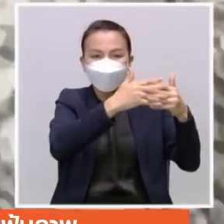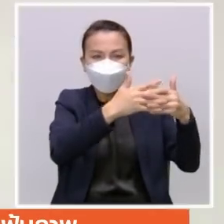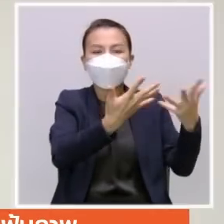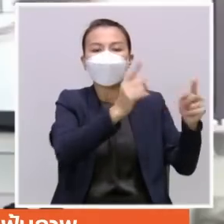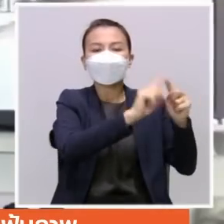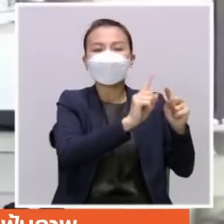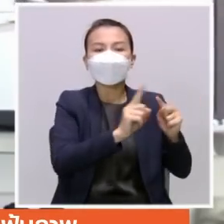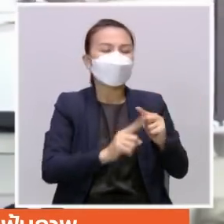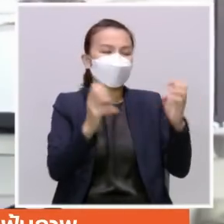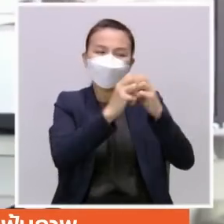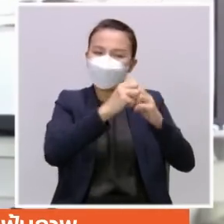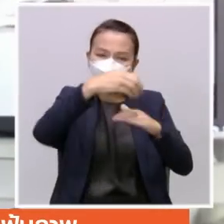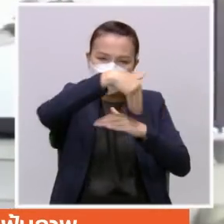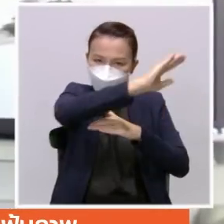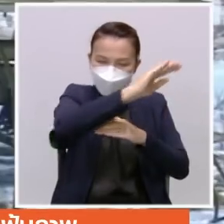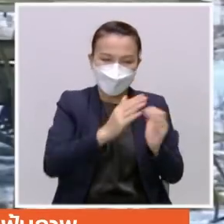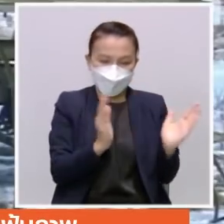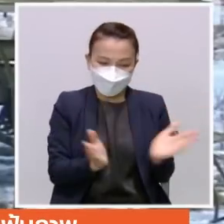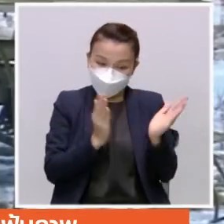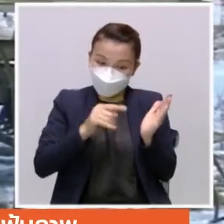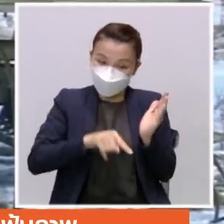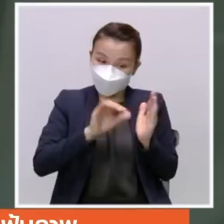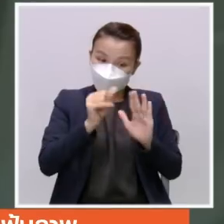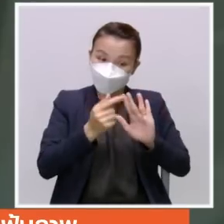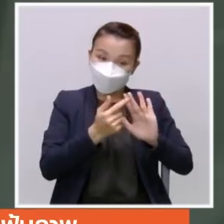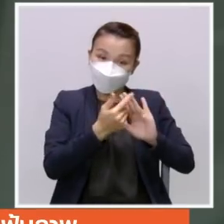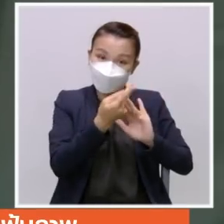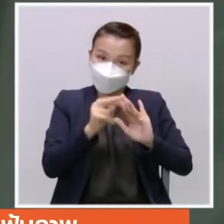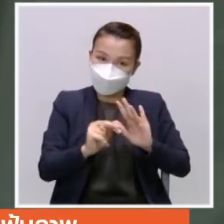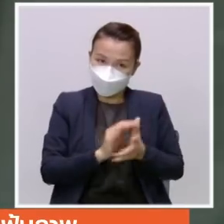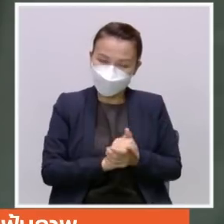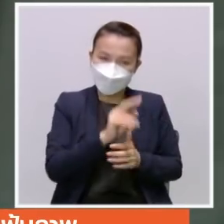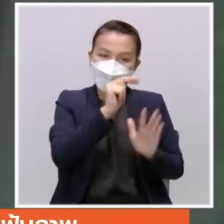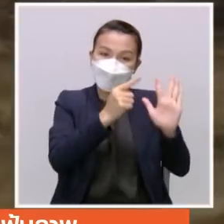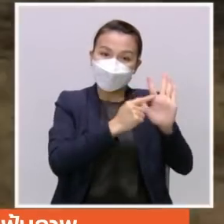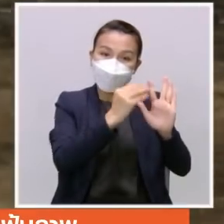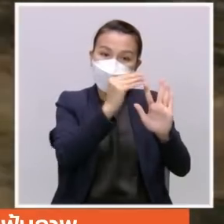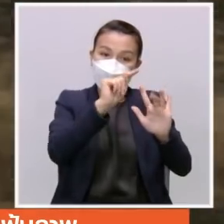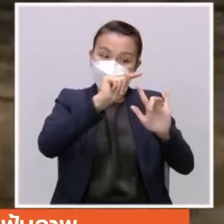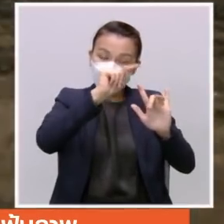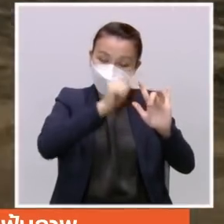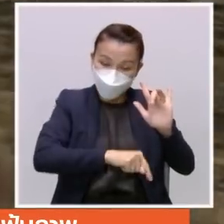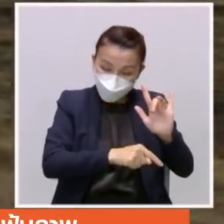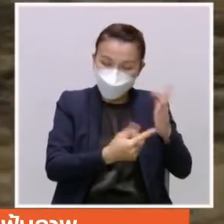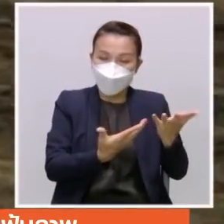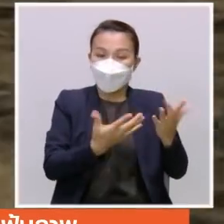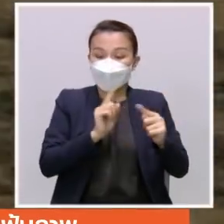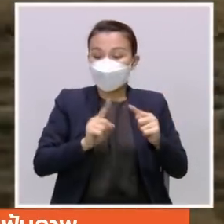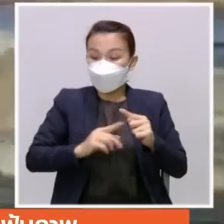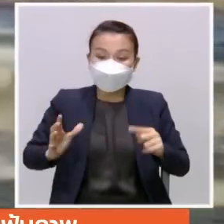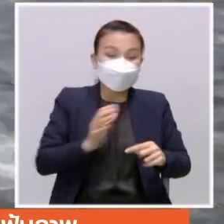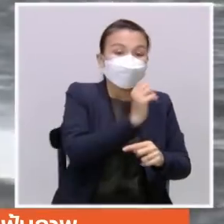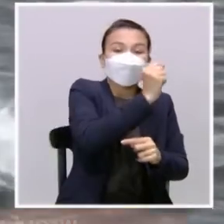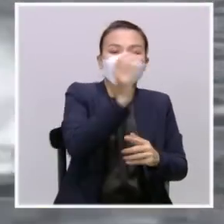ากการสนับสนุนรัฐบาลยูเครนและหยุดการขยายอิทธิพลของนาโต้มาทางตะวันออกรวมทั้งห้ามรับยูเครนเข้าเป็นสมาชิกนาโต้ด้